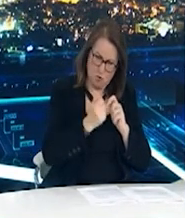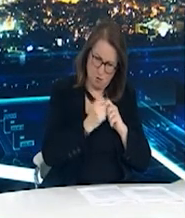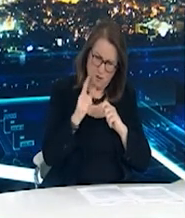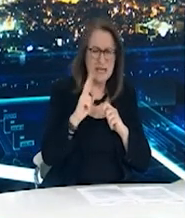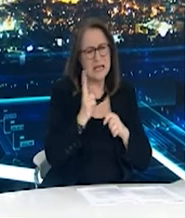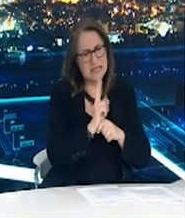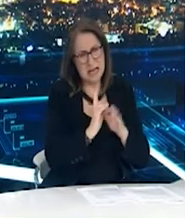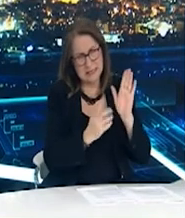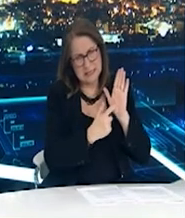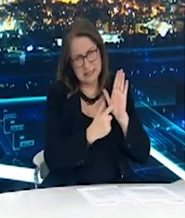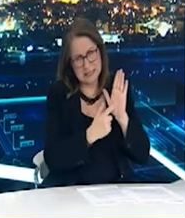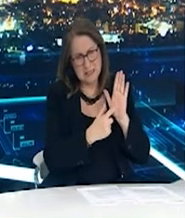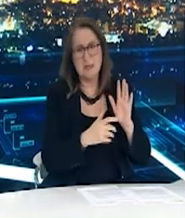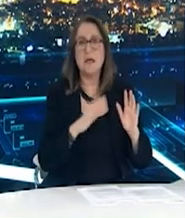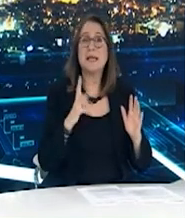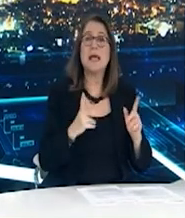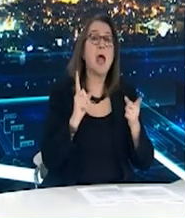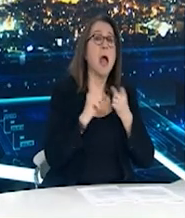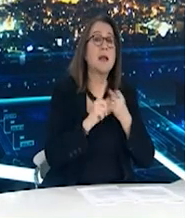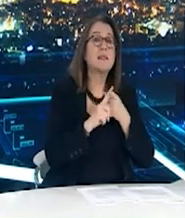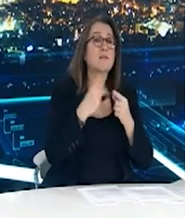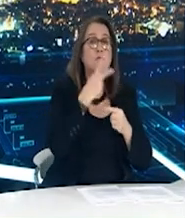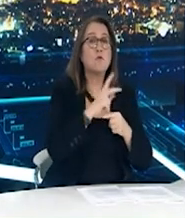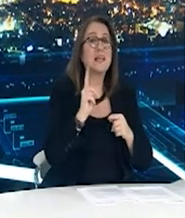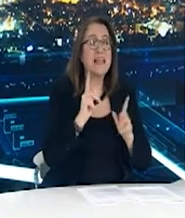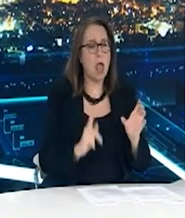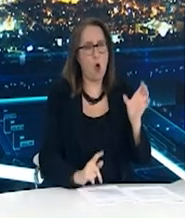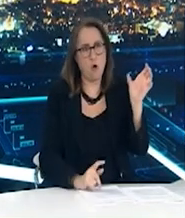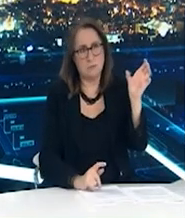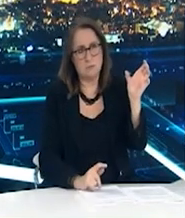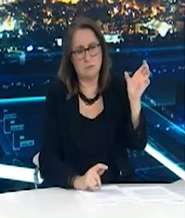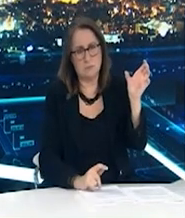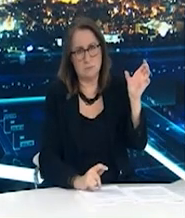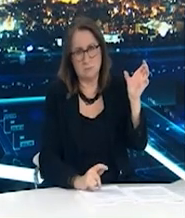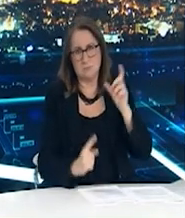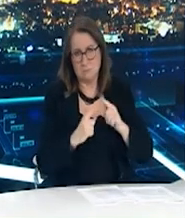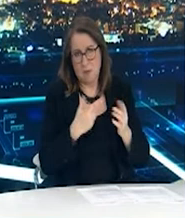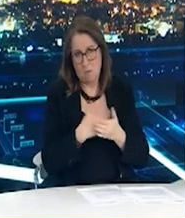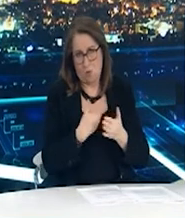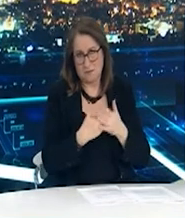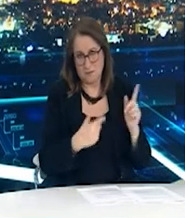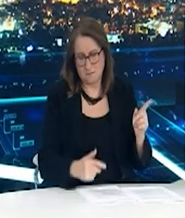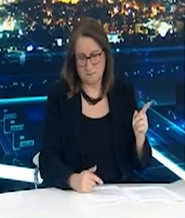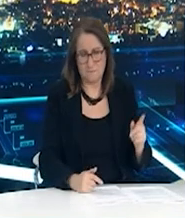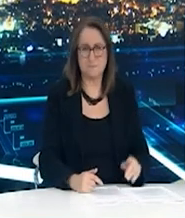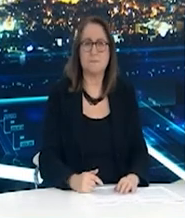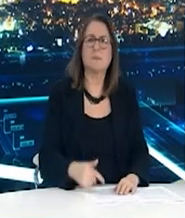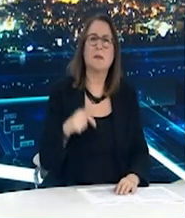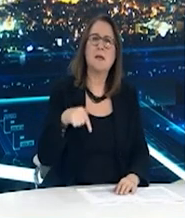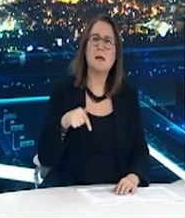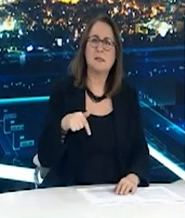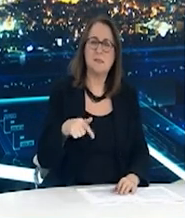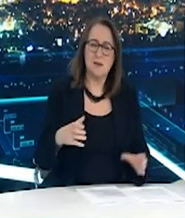βεβαίωση, καθώς και αποδεικτικό του ραντεβού με το ΚΤΕΟ. Επιπρόσθετα, η Επιτροπή αποφάσισε σήμερα ομόφωνα υπέρ του αιτήματος του Υπουργείου Παιδείας και